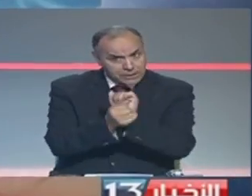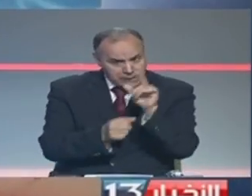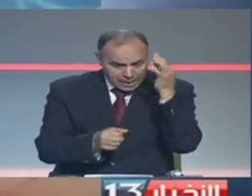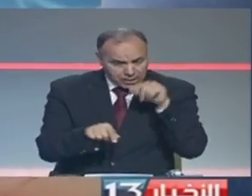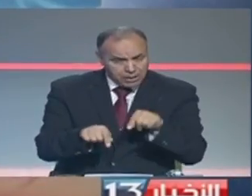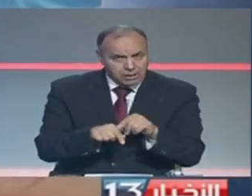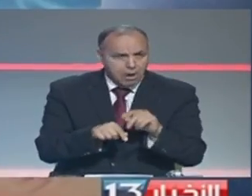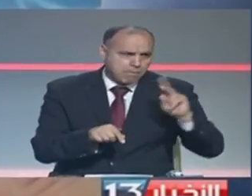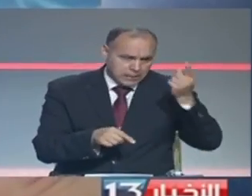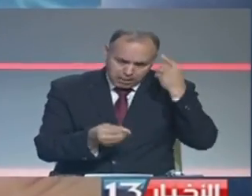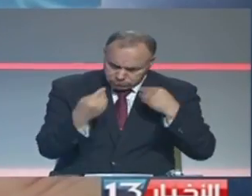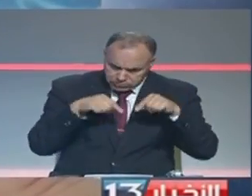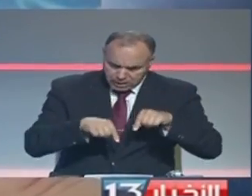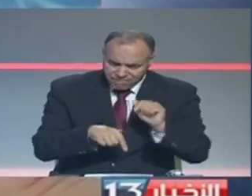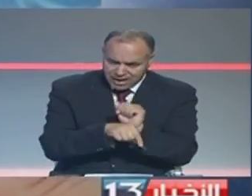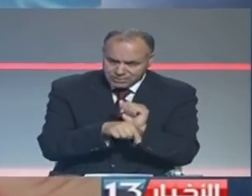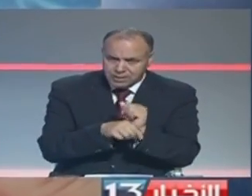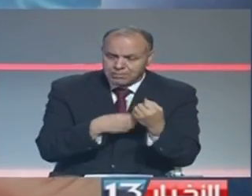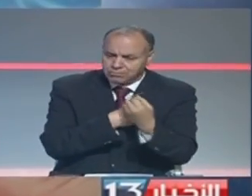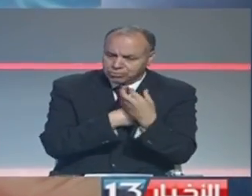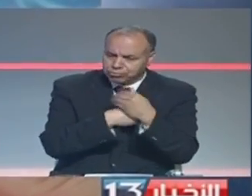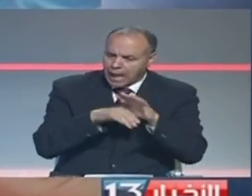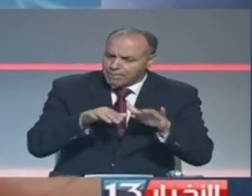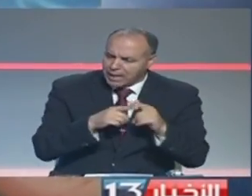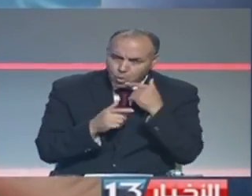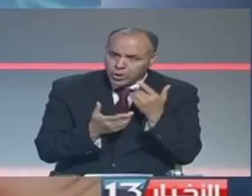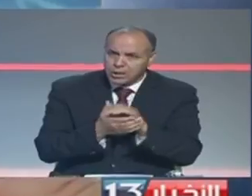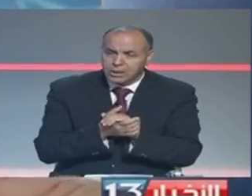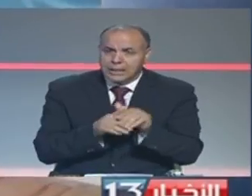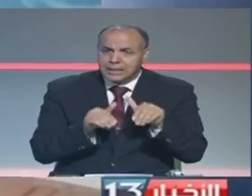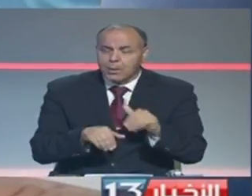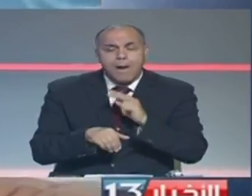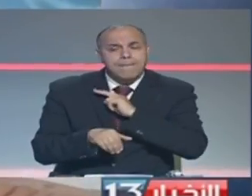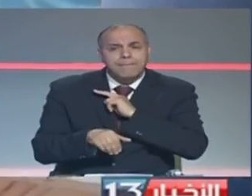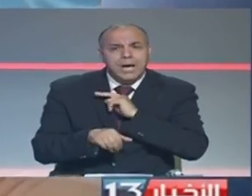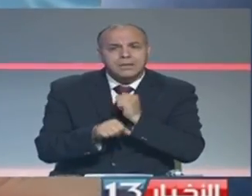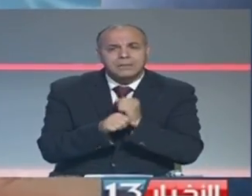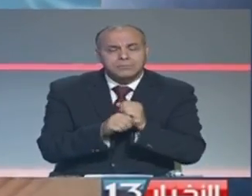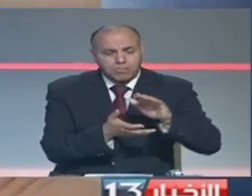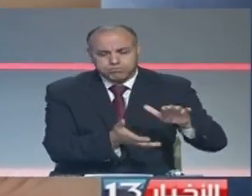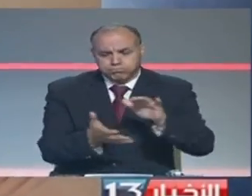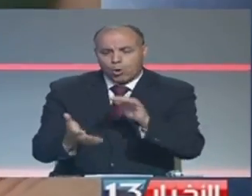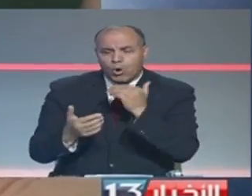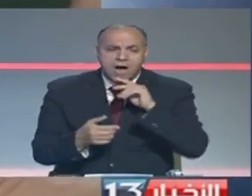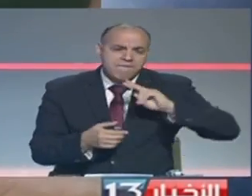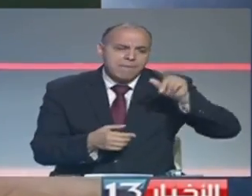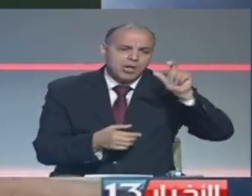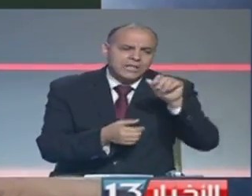ما تعلمناش برا، تعلمنا لهنا وكونونا على الماكينات، وتو انا لاهي مثلا بالستوك، فما شكون